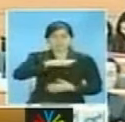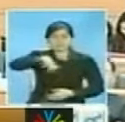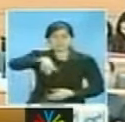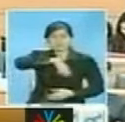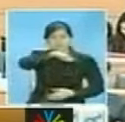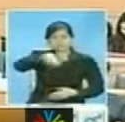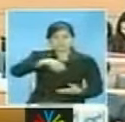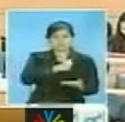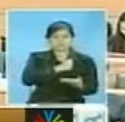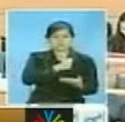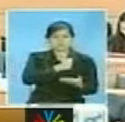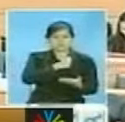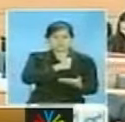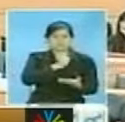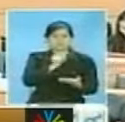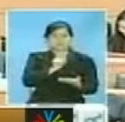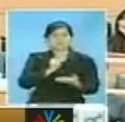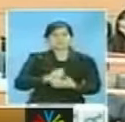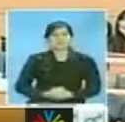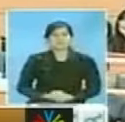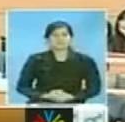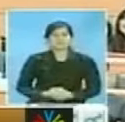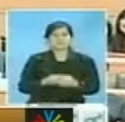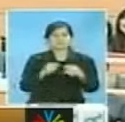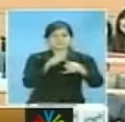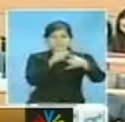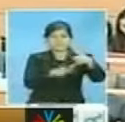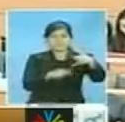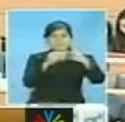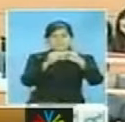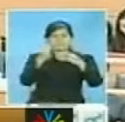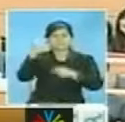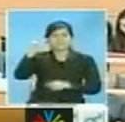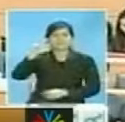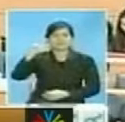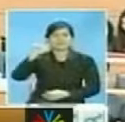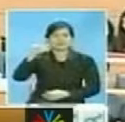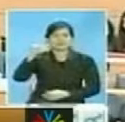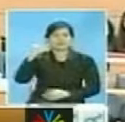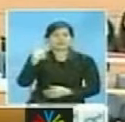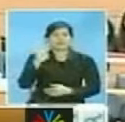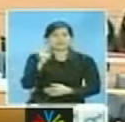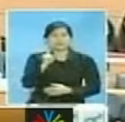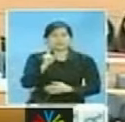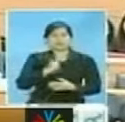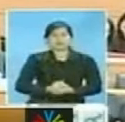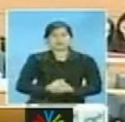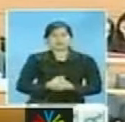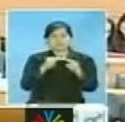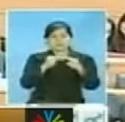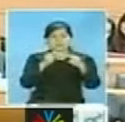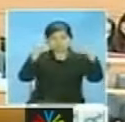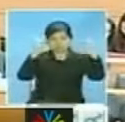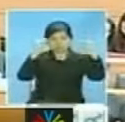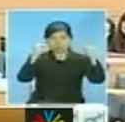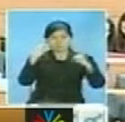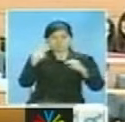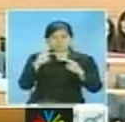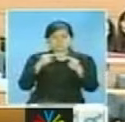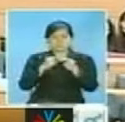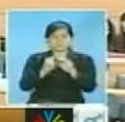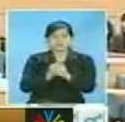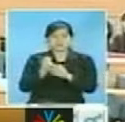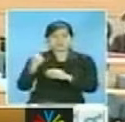ผ่านมาได้ทนอยู่ในสภาพอย่างไรพันตำรวจโททักษิณนั้นเป็นนายกรัฐมนตรีและถูกยึด